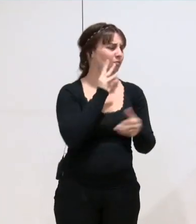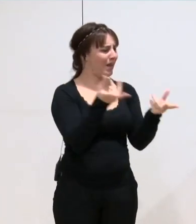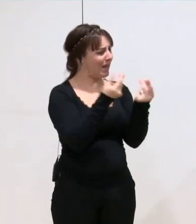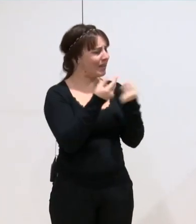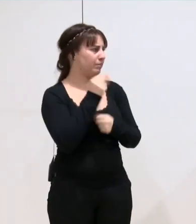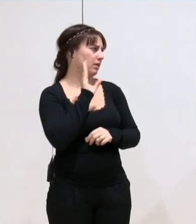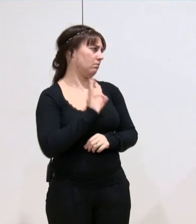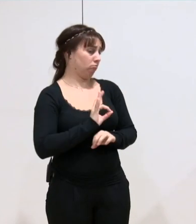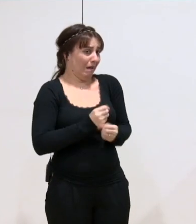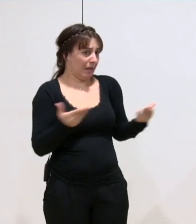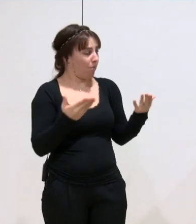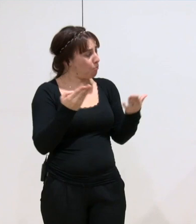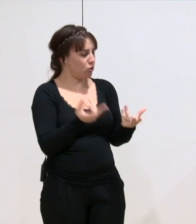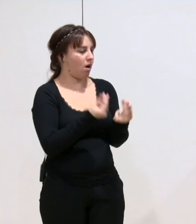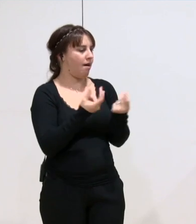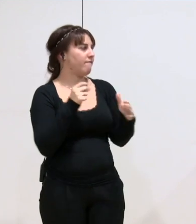nature, tout simplement.